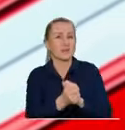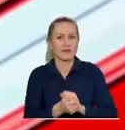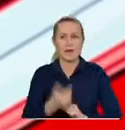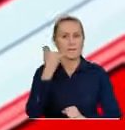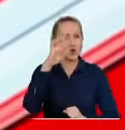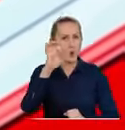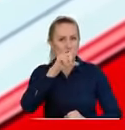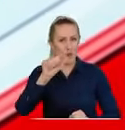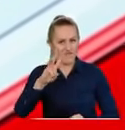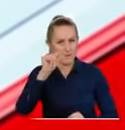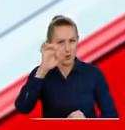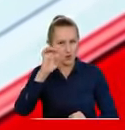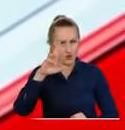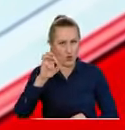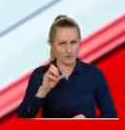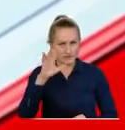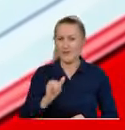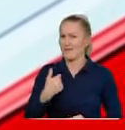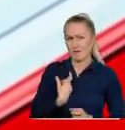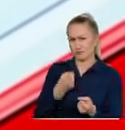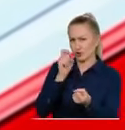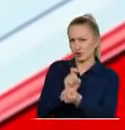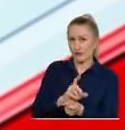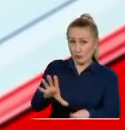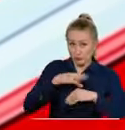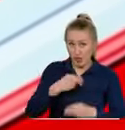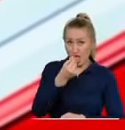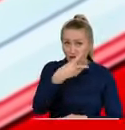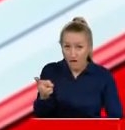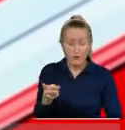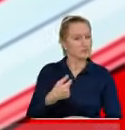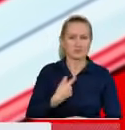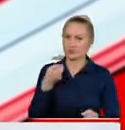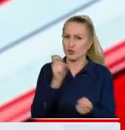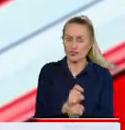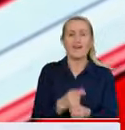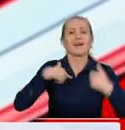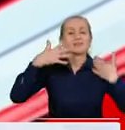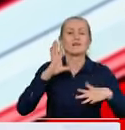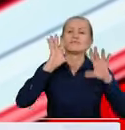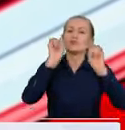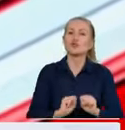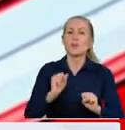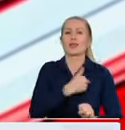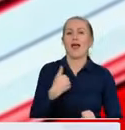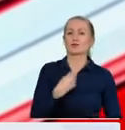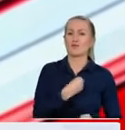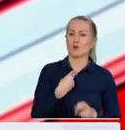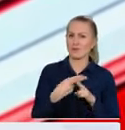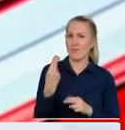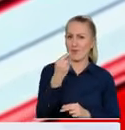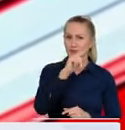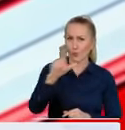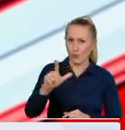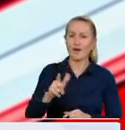Jestem zdecydowanym przeciwnikiem przyjmowania waluty euro. Chcę, abyśmy pozostali przy naszej polskiej złotówce. Akcentowałem to